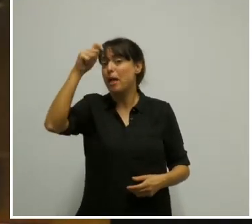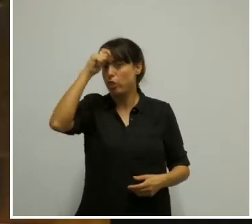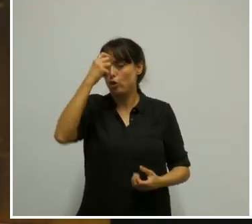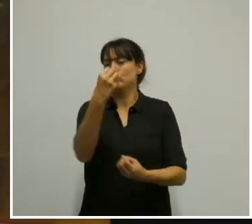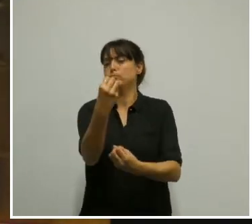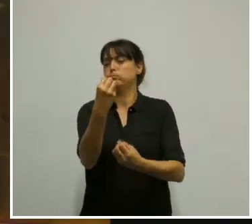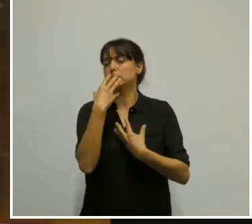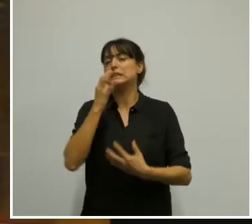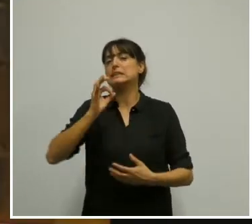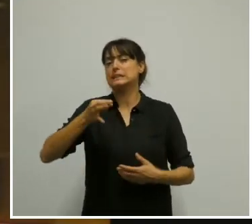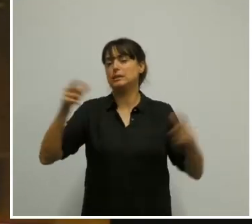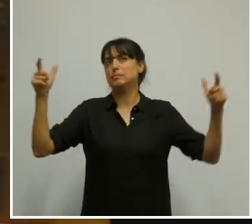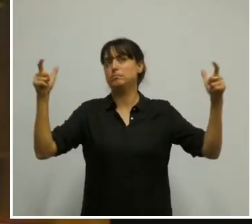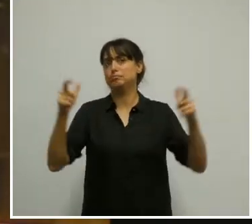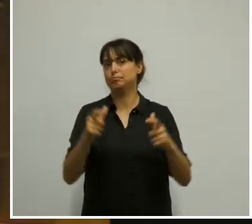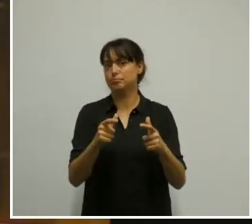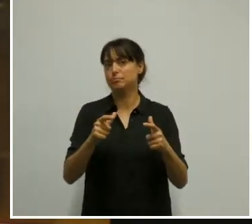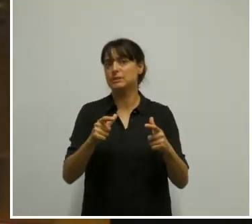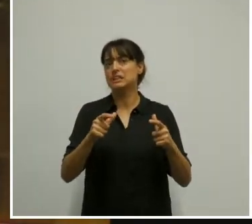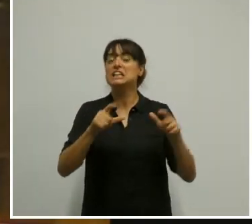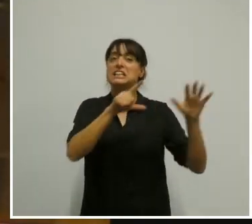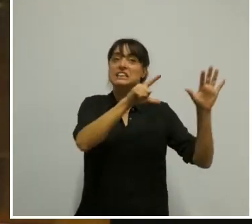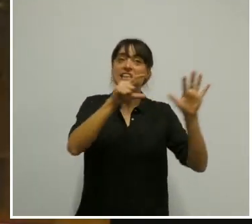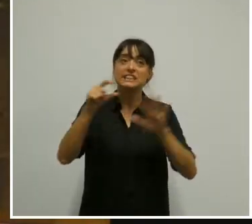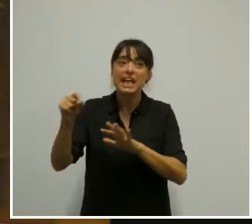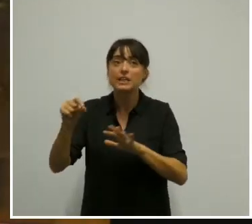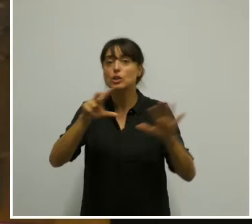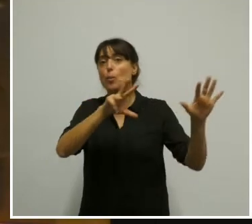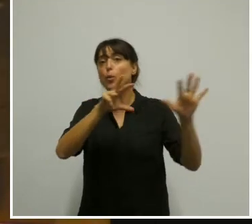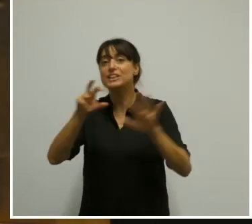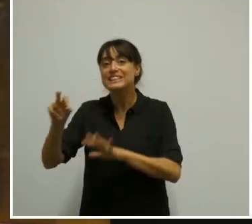de 700, 800 alumnes cada curs.